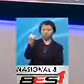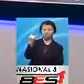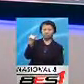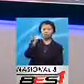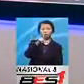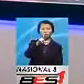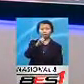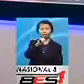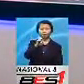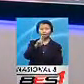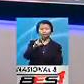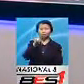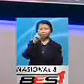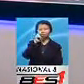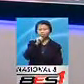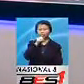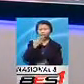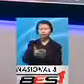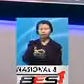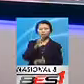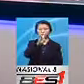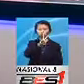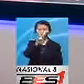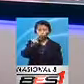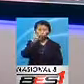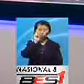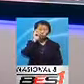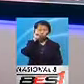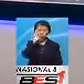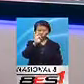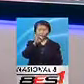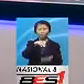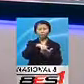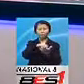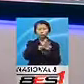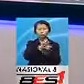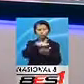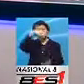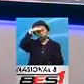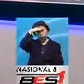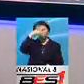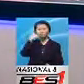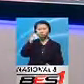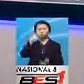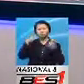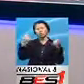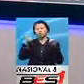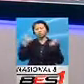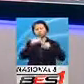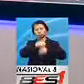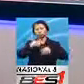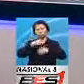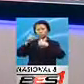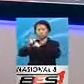berunsurkan maksiat sekumpulan 72 remaja termasuk sebilan pelajar sekolah di Johor yang asyik berpesta di sebuah